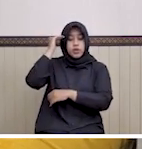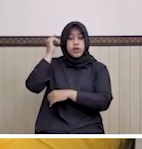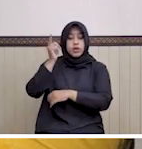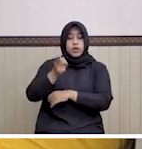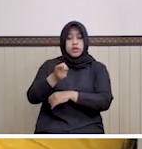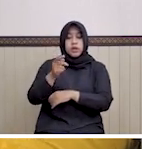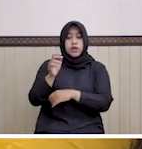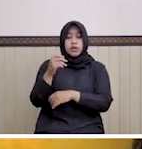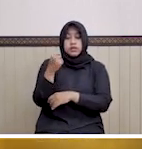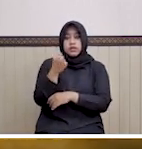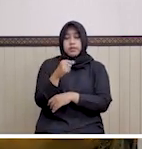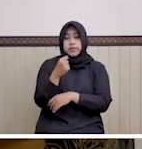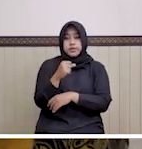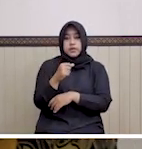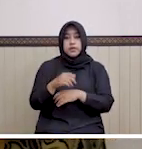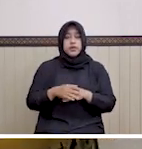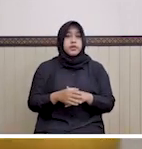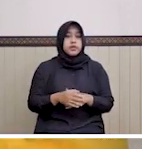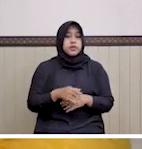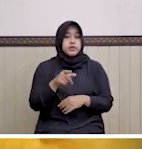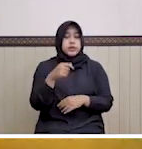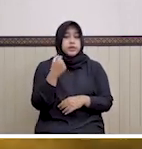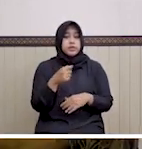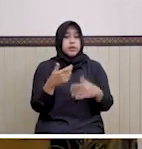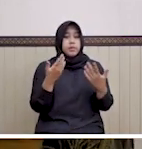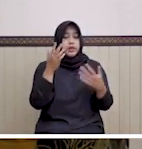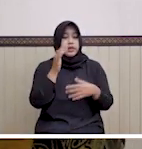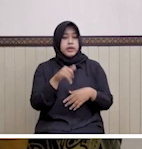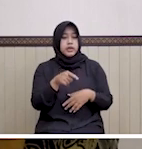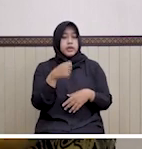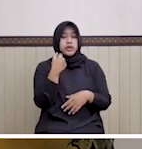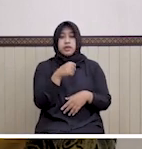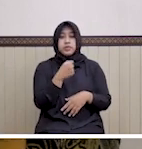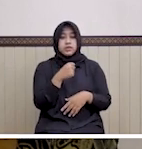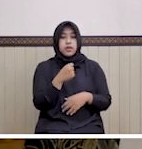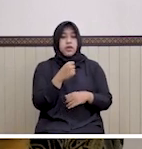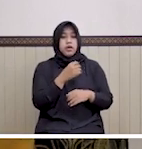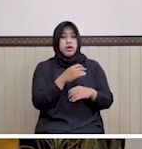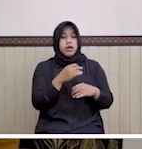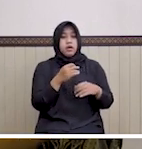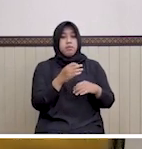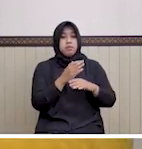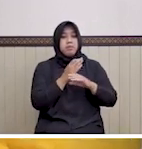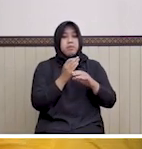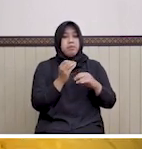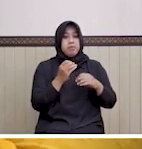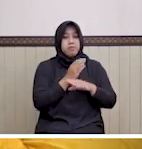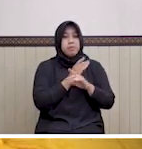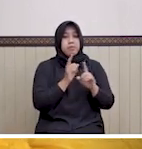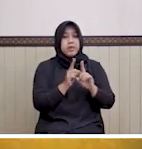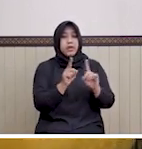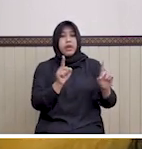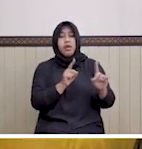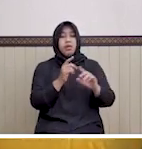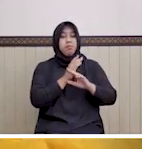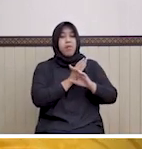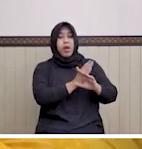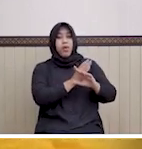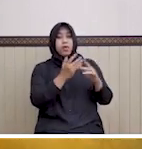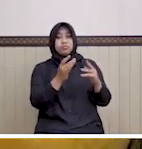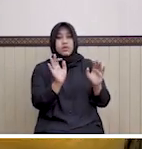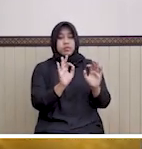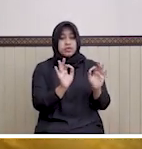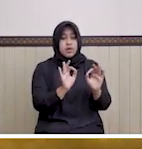dia tidak bisa ndak apa ya tidak bisa melawan itu dengan cepat gitu karena ada